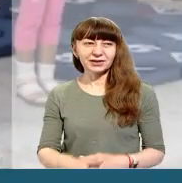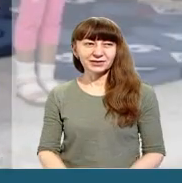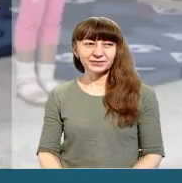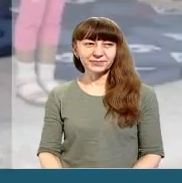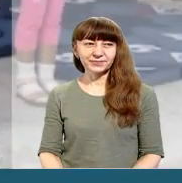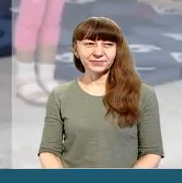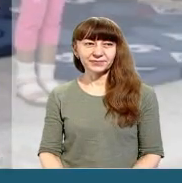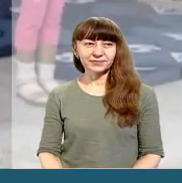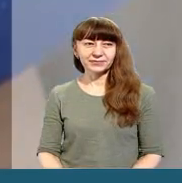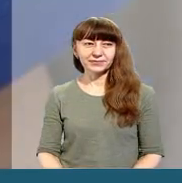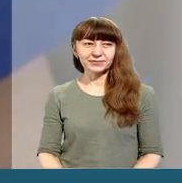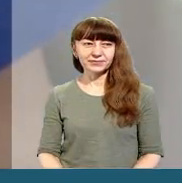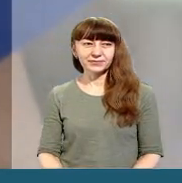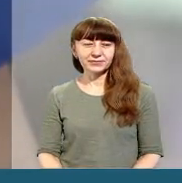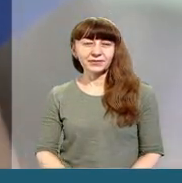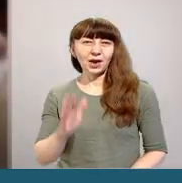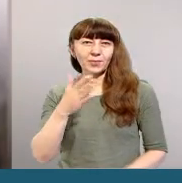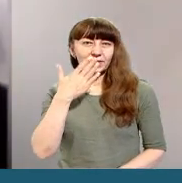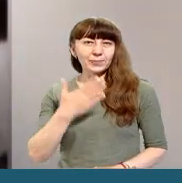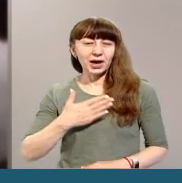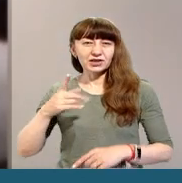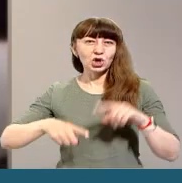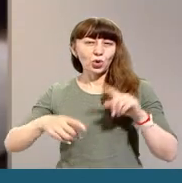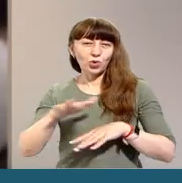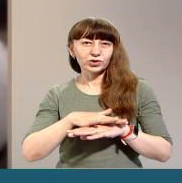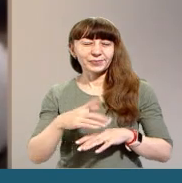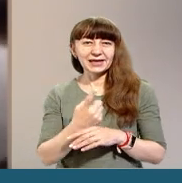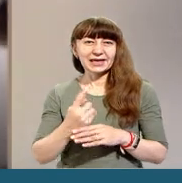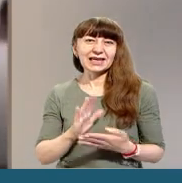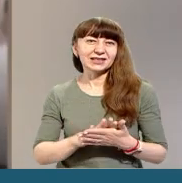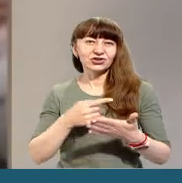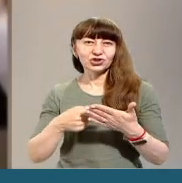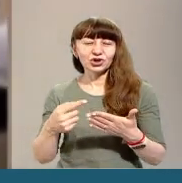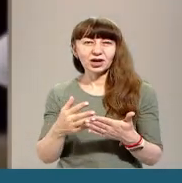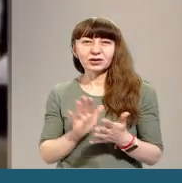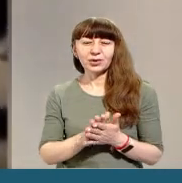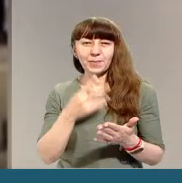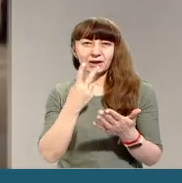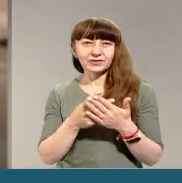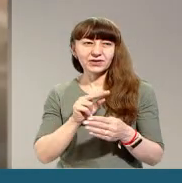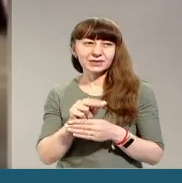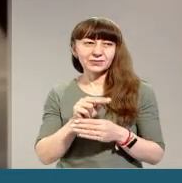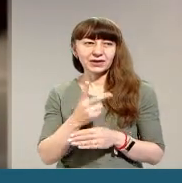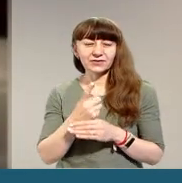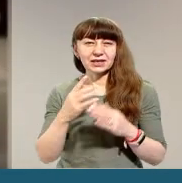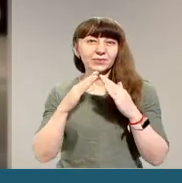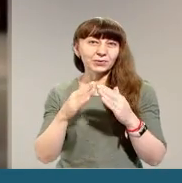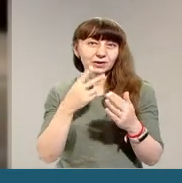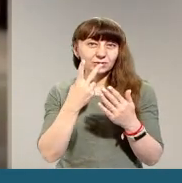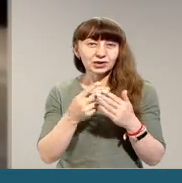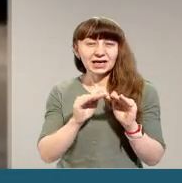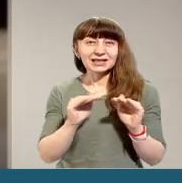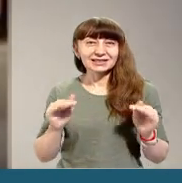Отан сүйгіш, ел жанды болу тәрбиеден қалыптасатын қасиет. Мысалға мынау періштелі шаңырақта балалар әнұран әуенінің